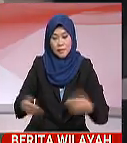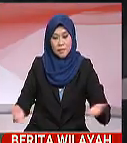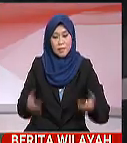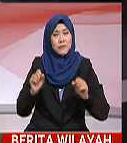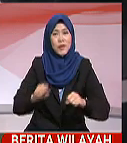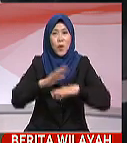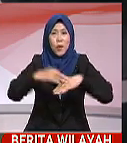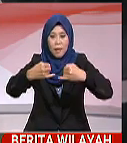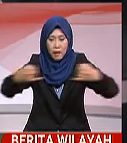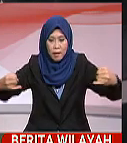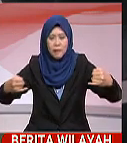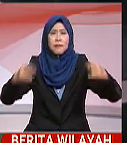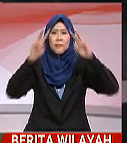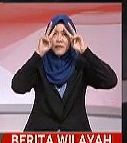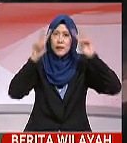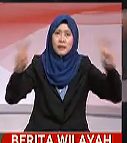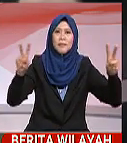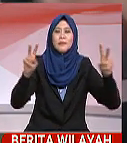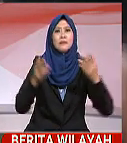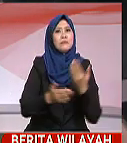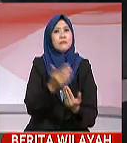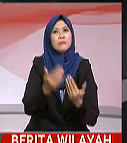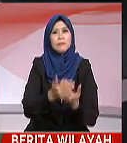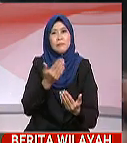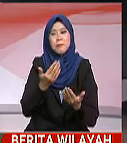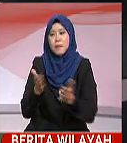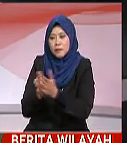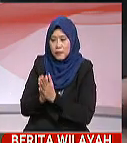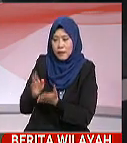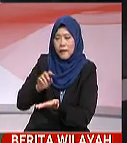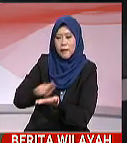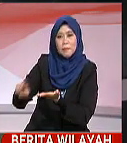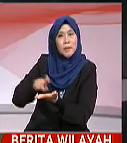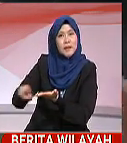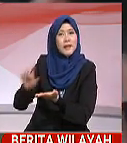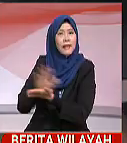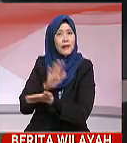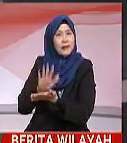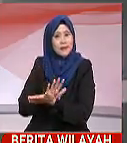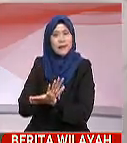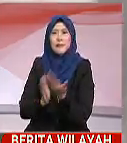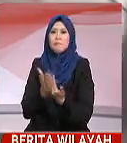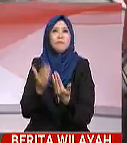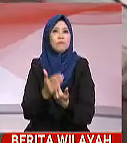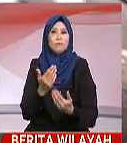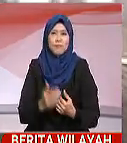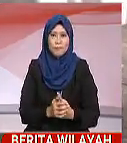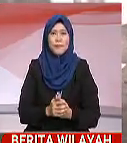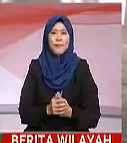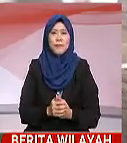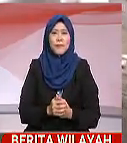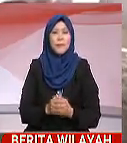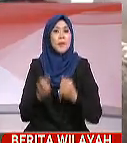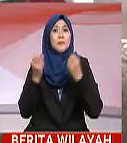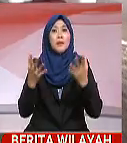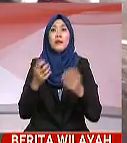online dengan tenang. Dan di sini dia memudahkan, boleh minta print kertas kerja, jadi memudahkanlah. Kebanyakan saya punya